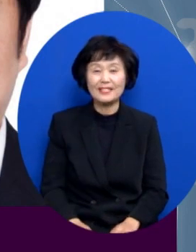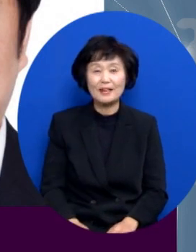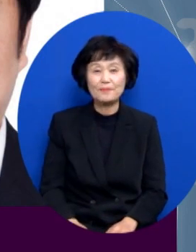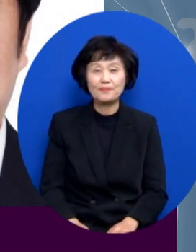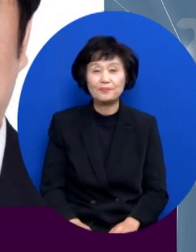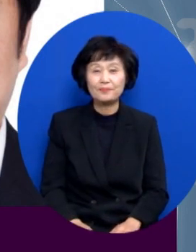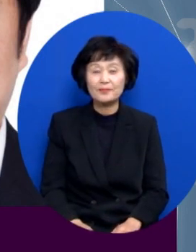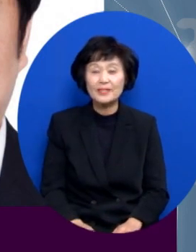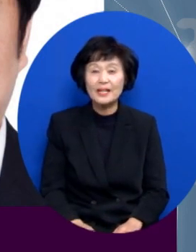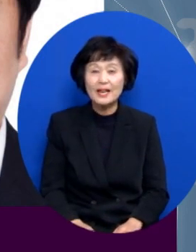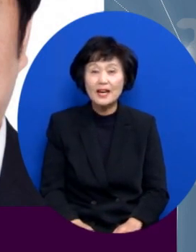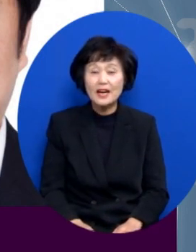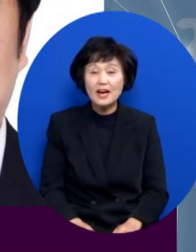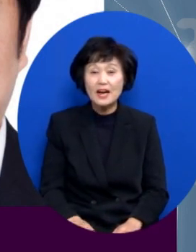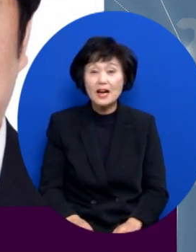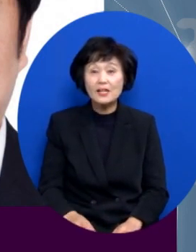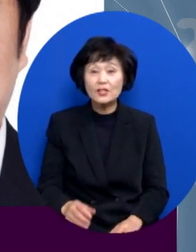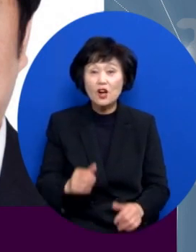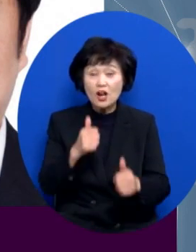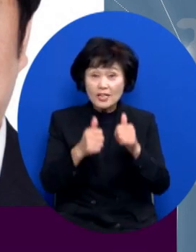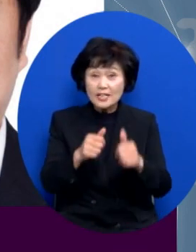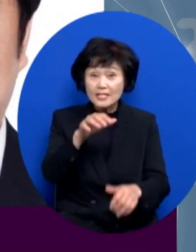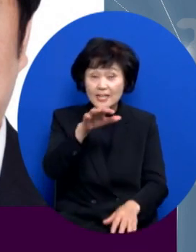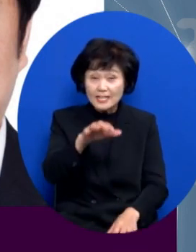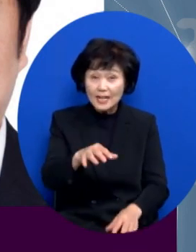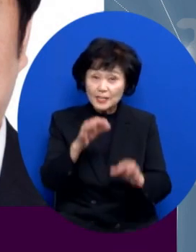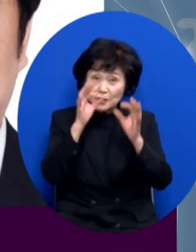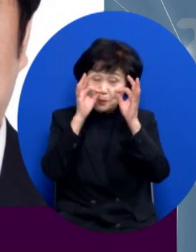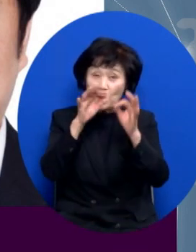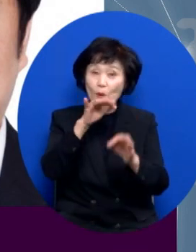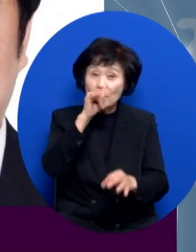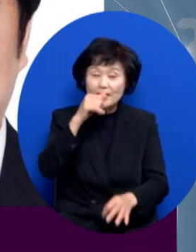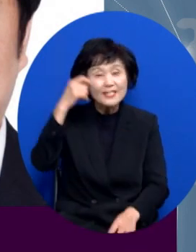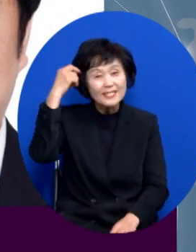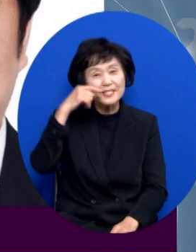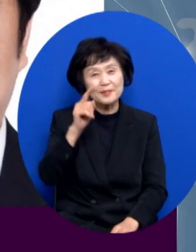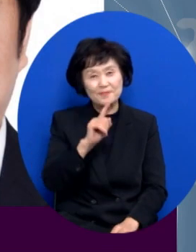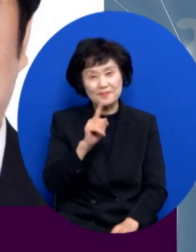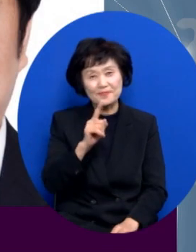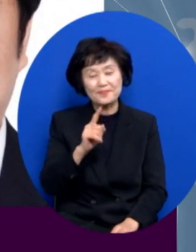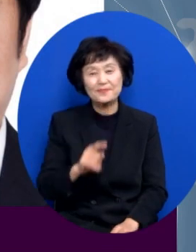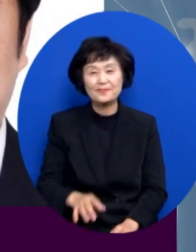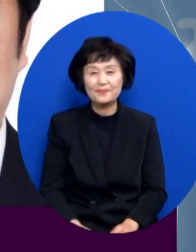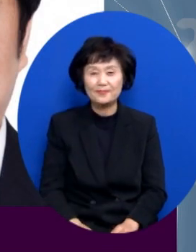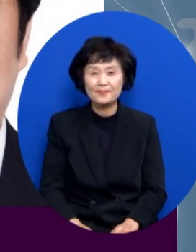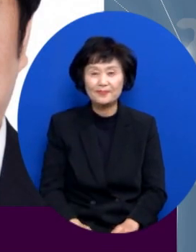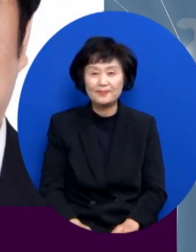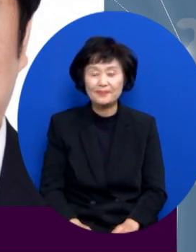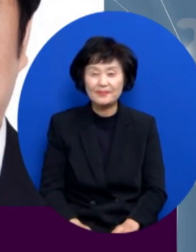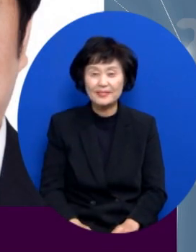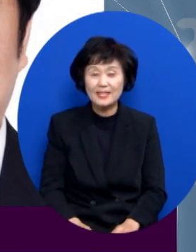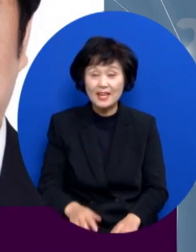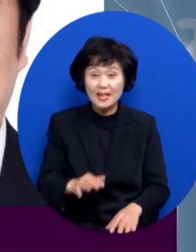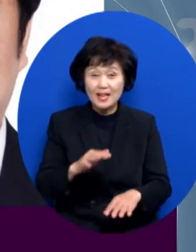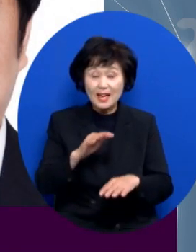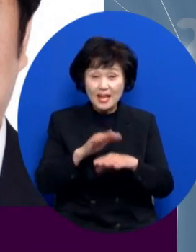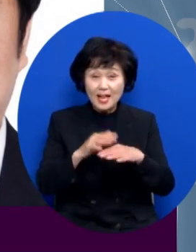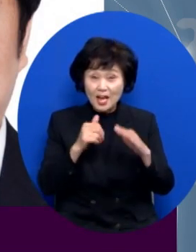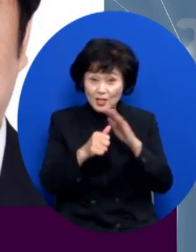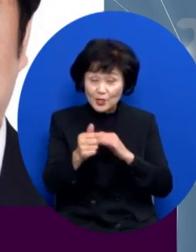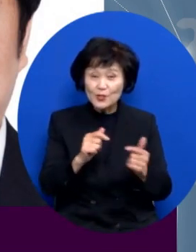이야기도 빼놓을 수 없겠는데요 실제로 경기장에서 지켜보고 계신 소감이 어떠신지요 선수들이